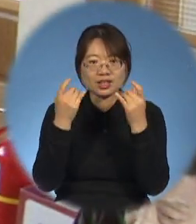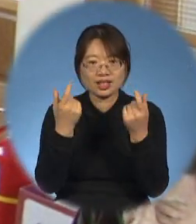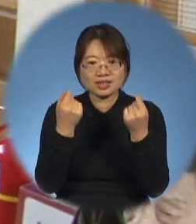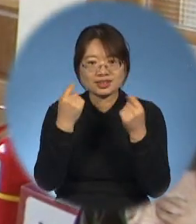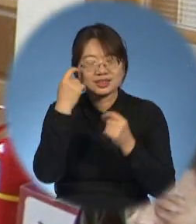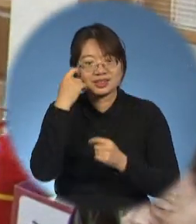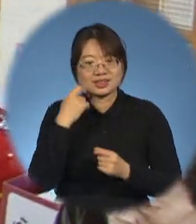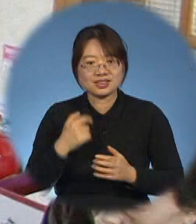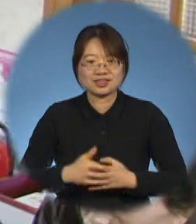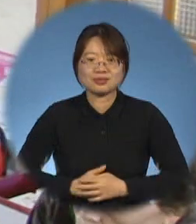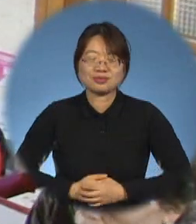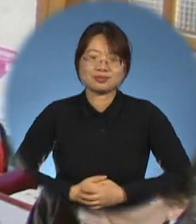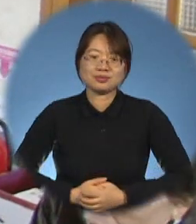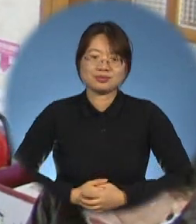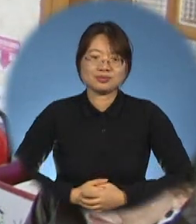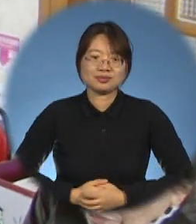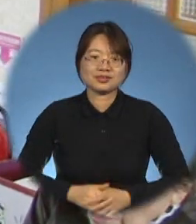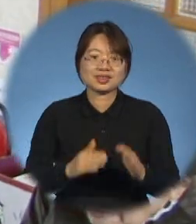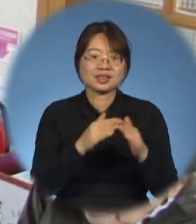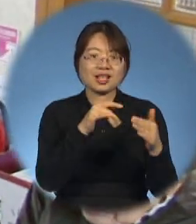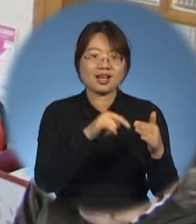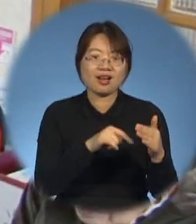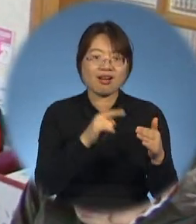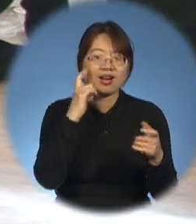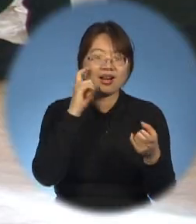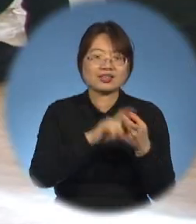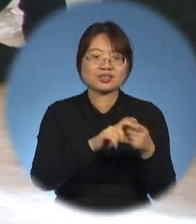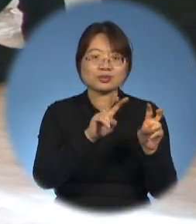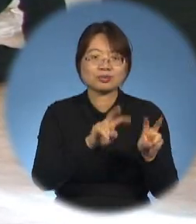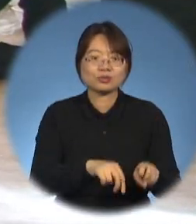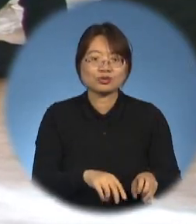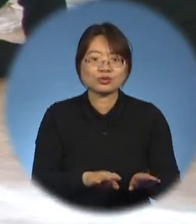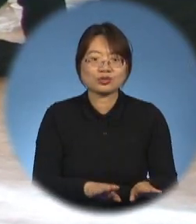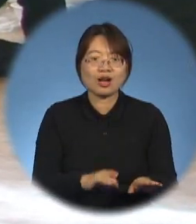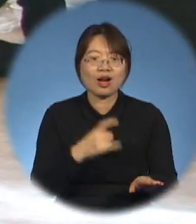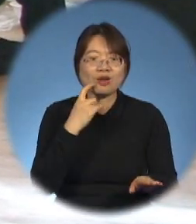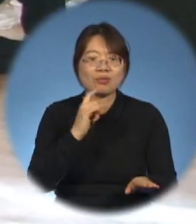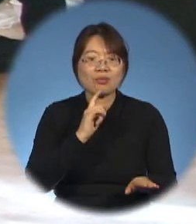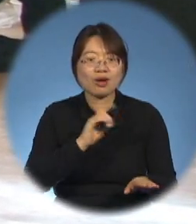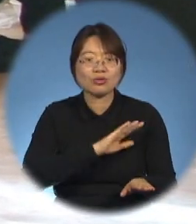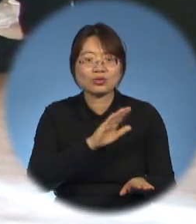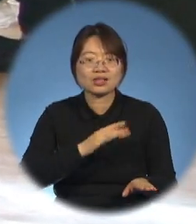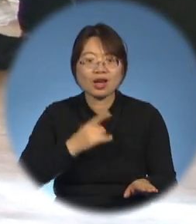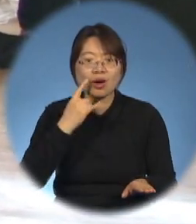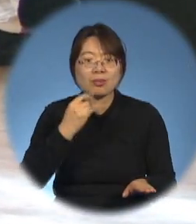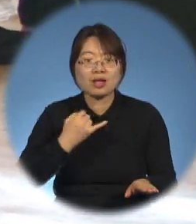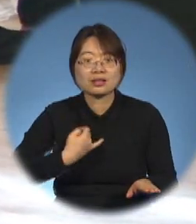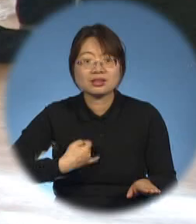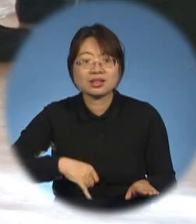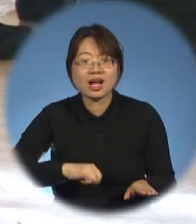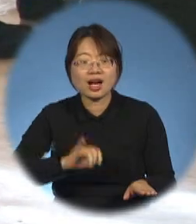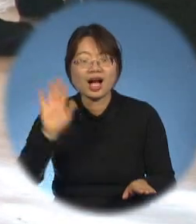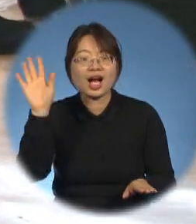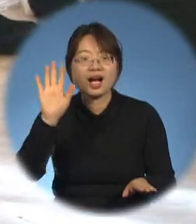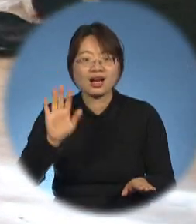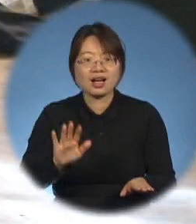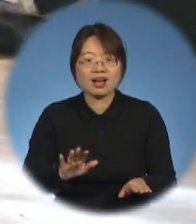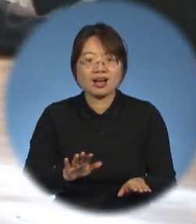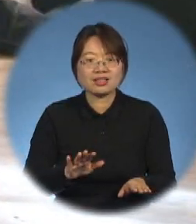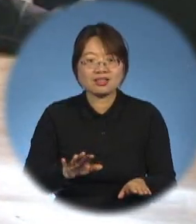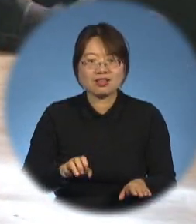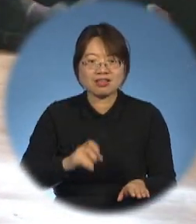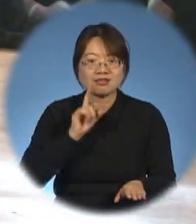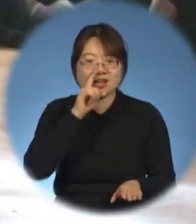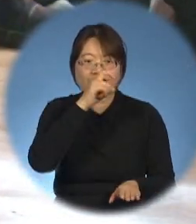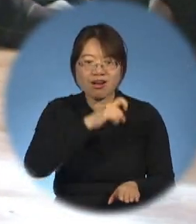같습니다 아 시대에서는 매김 업체 나무 되지 마라 그러면 이 따려면 안내 청 서 그 협력 나 어질 버마